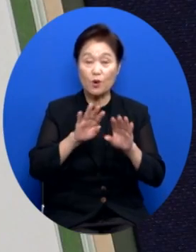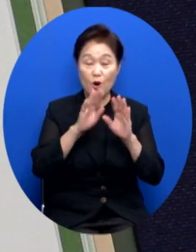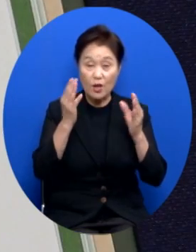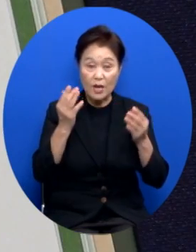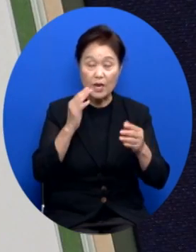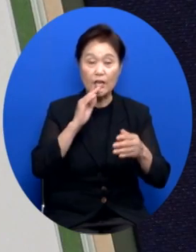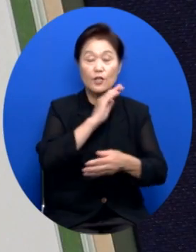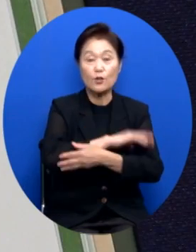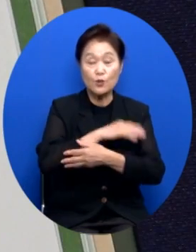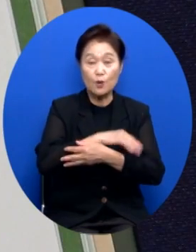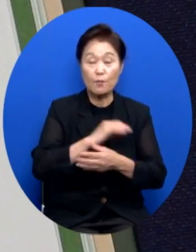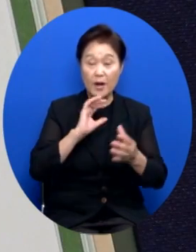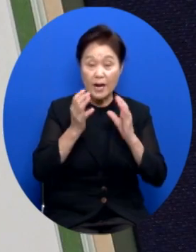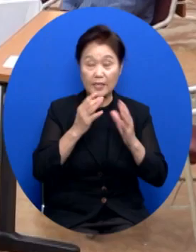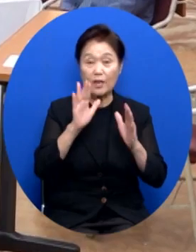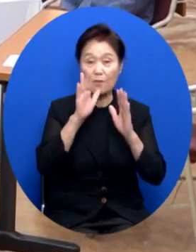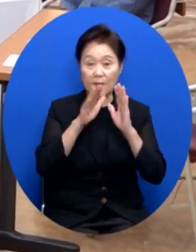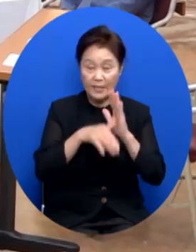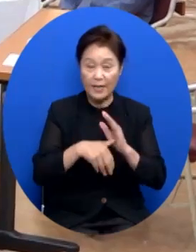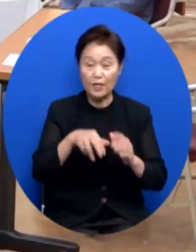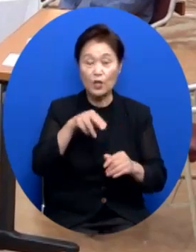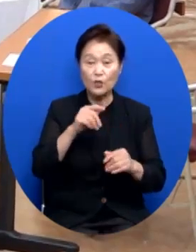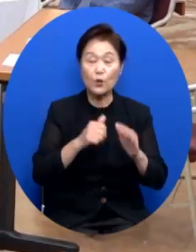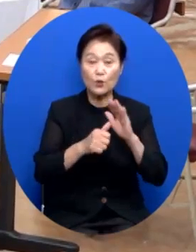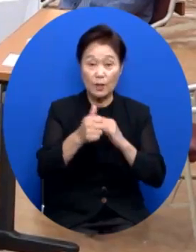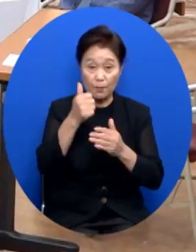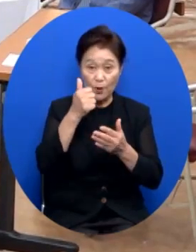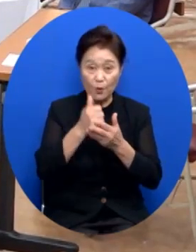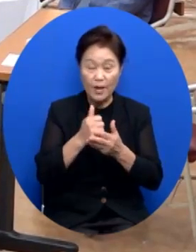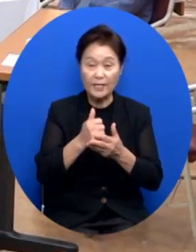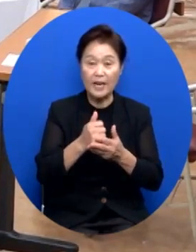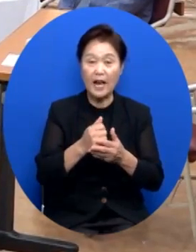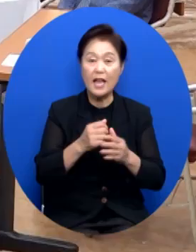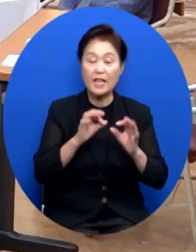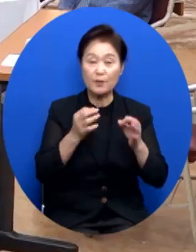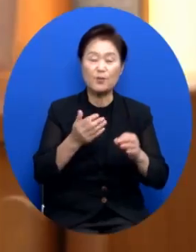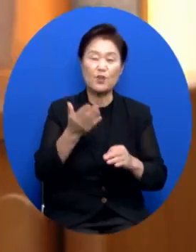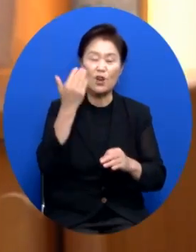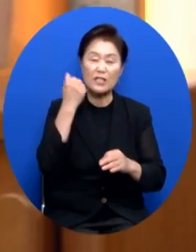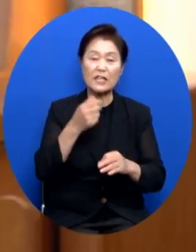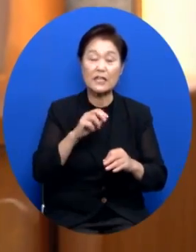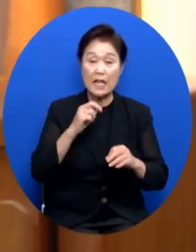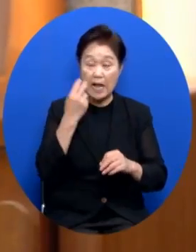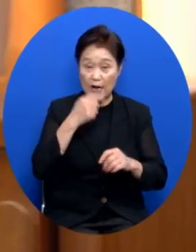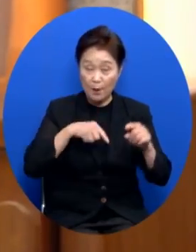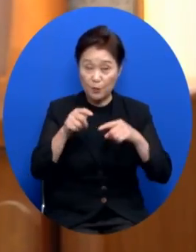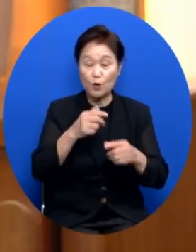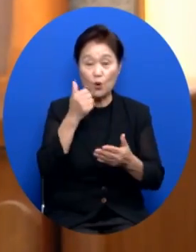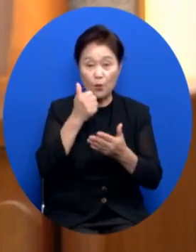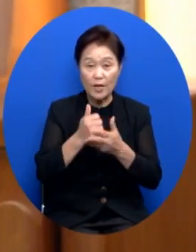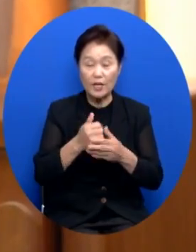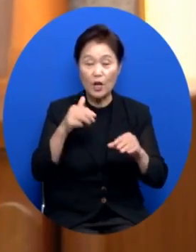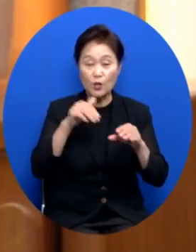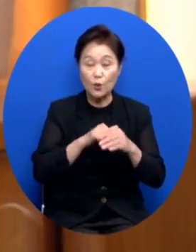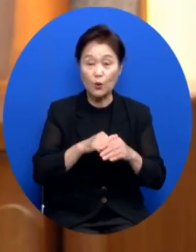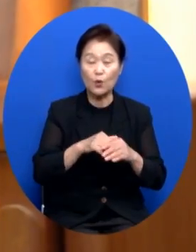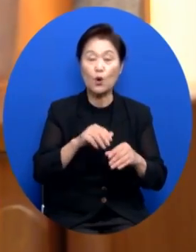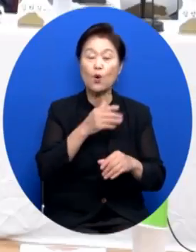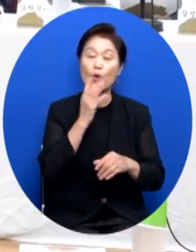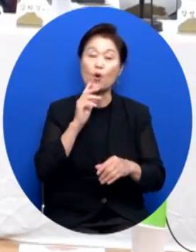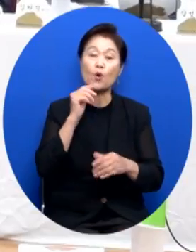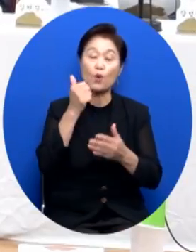간담회에는 카이캄 송용필 대표회장, 감리회 김진호 전 감독회장, 종교교회 최유 원로